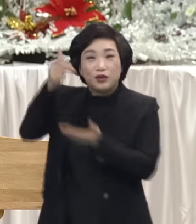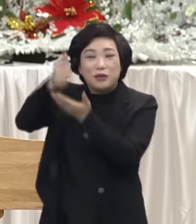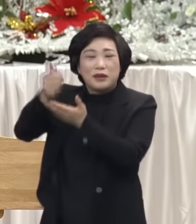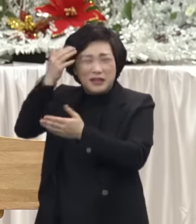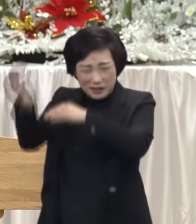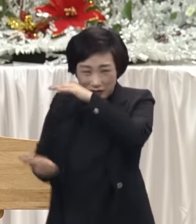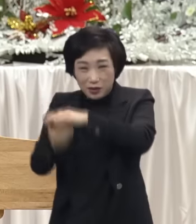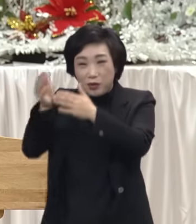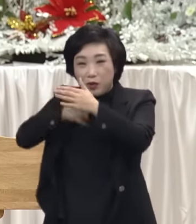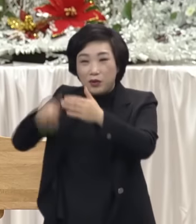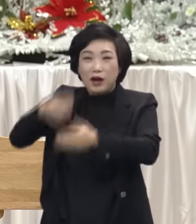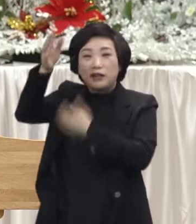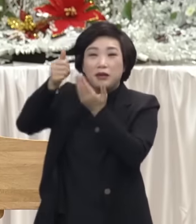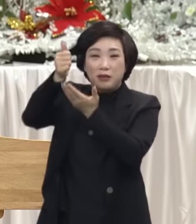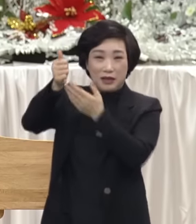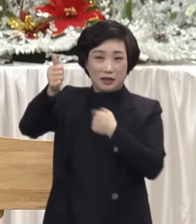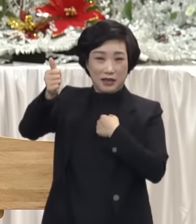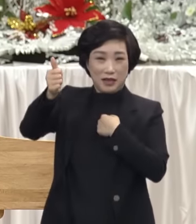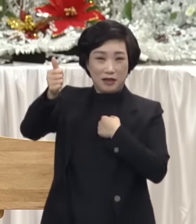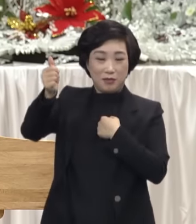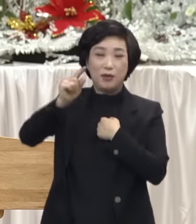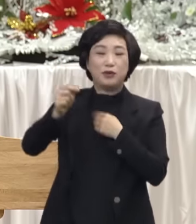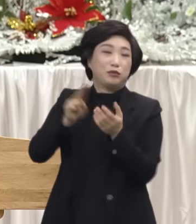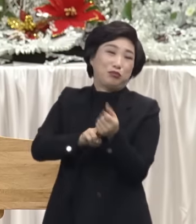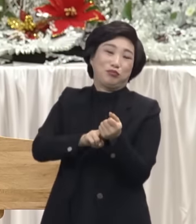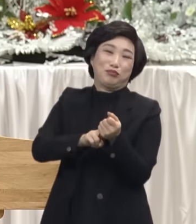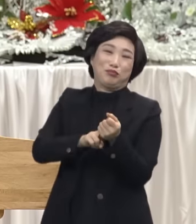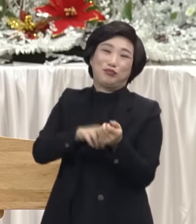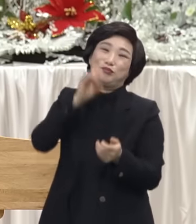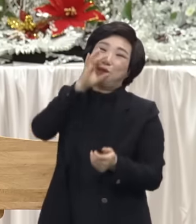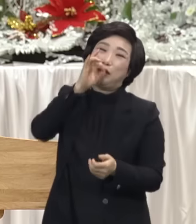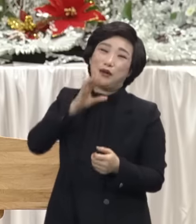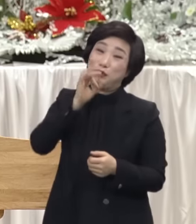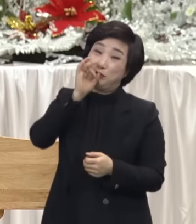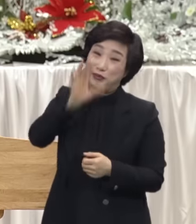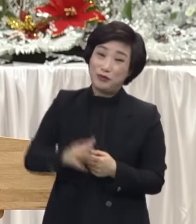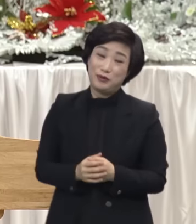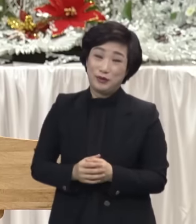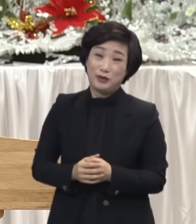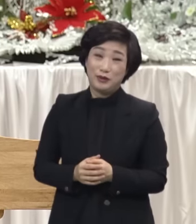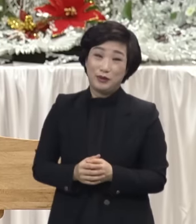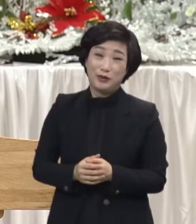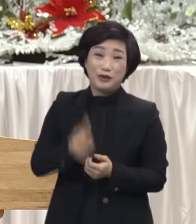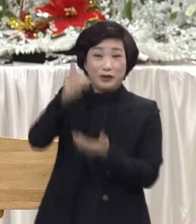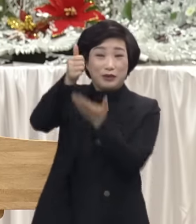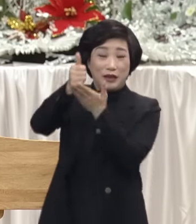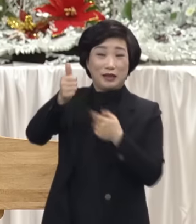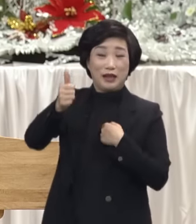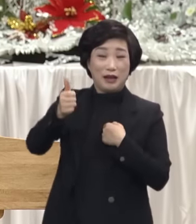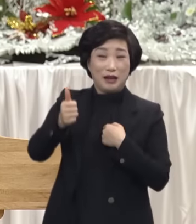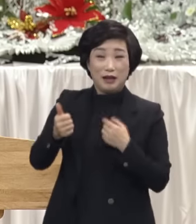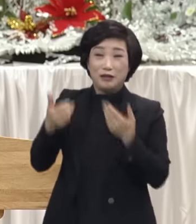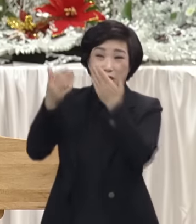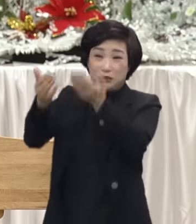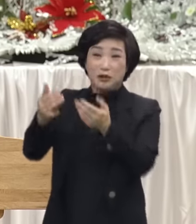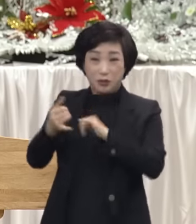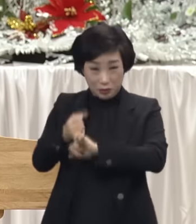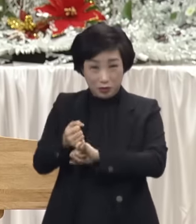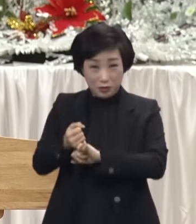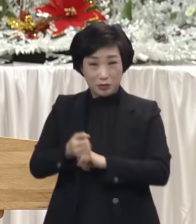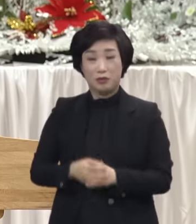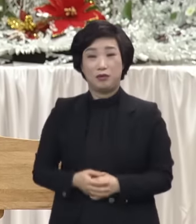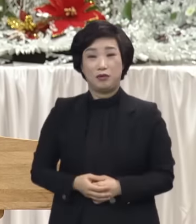공의로우신 하나님 앞에 절대 숨기지 못하고 주 앞에 내놓지 않을 수 없는 것은